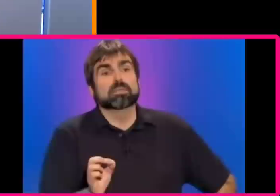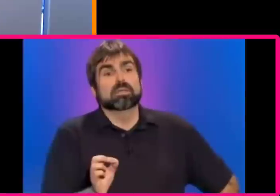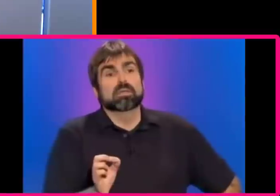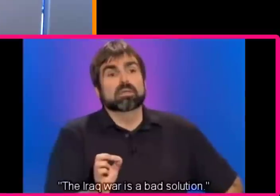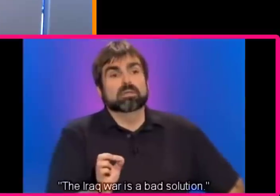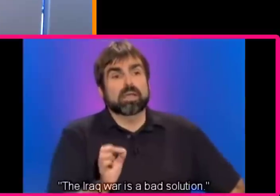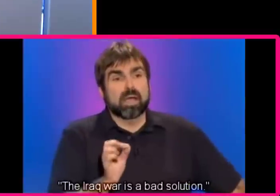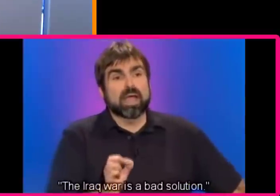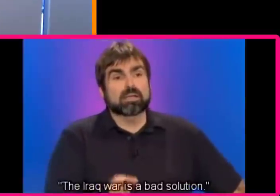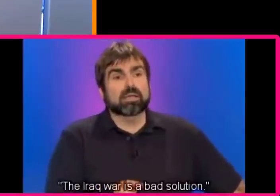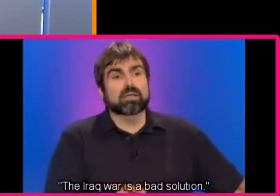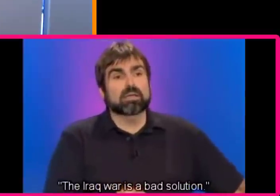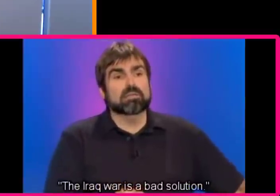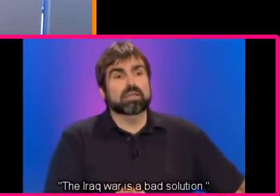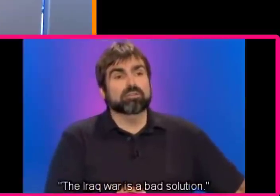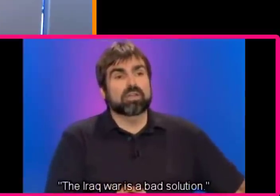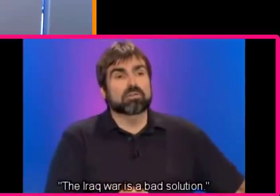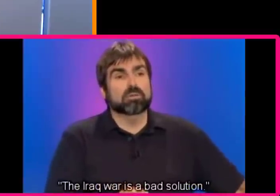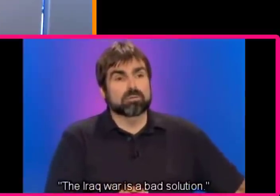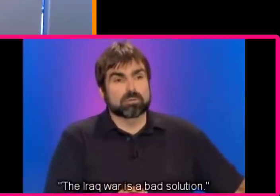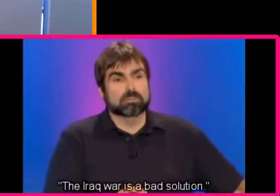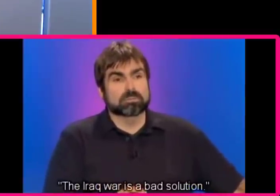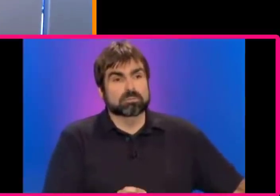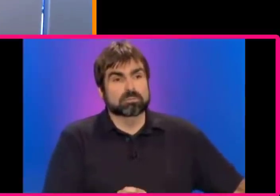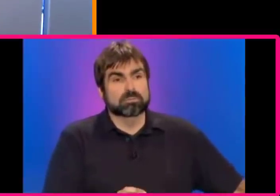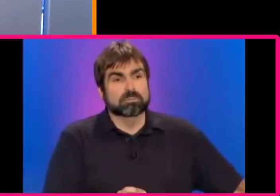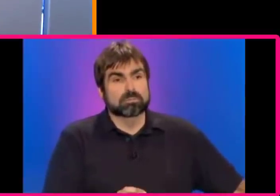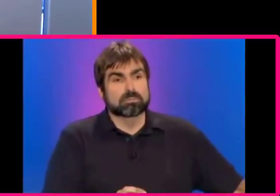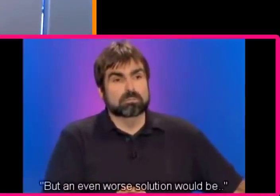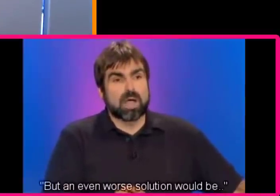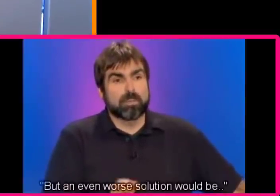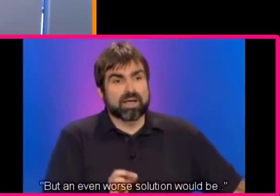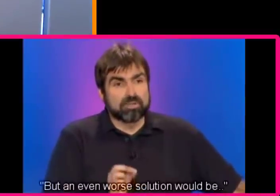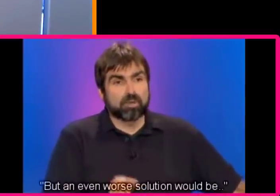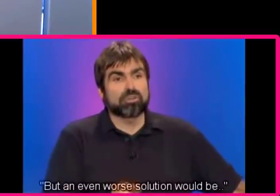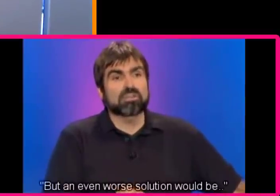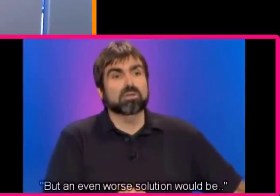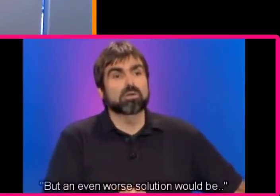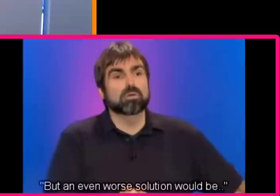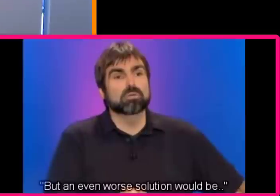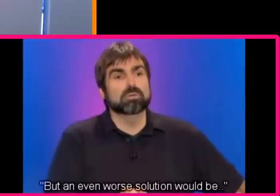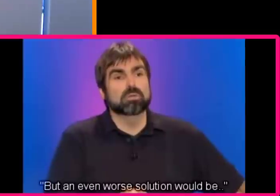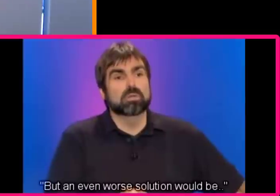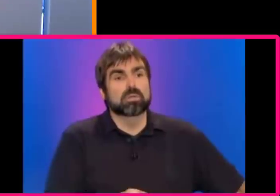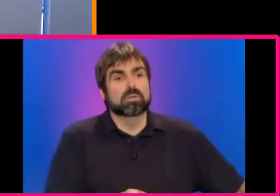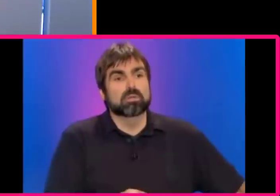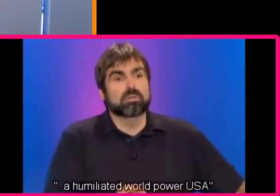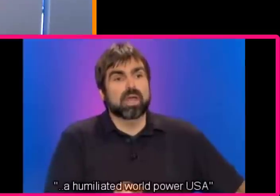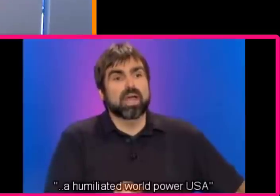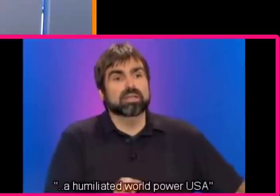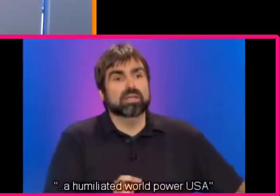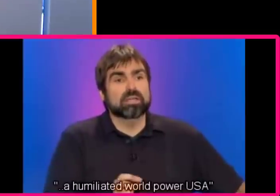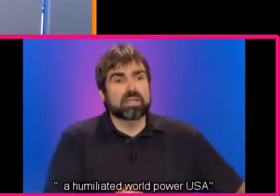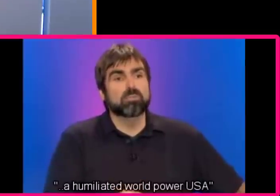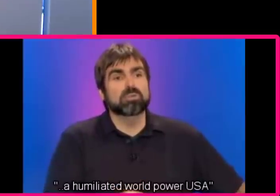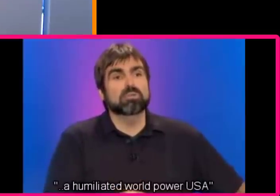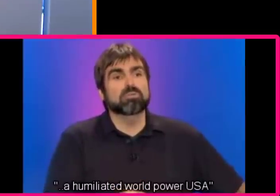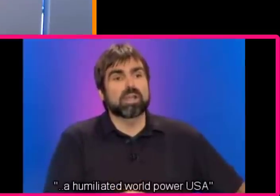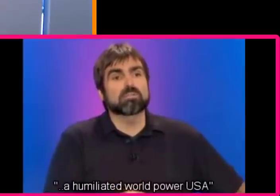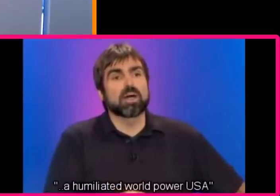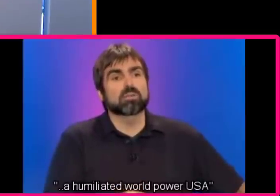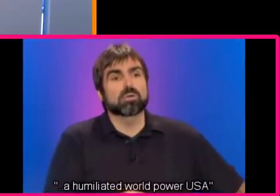der irak-krieg ist eine schlechte lösung aber eine noch schlechtere lösung wäre eine gedemütigte